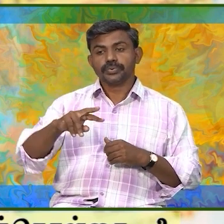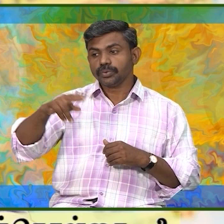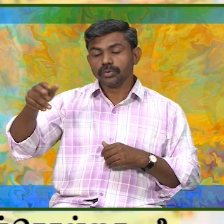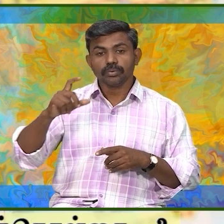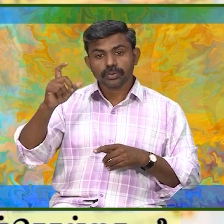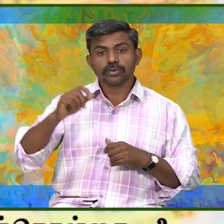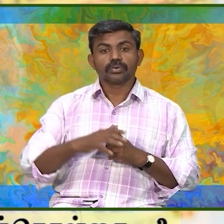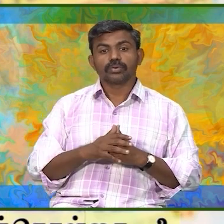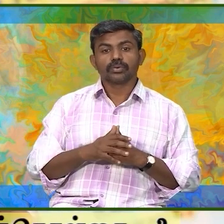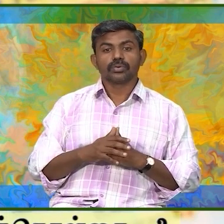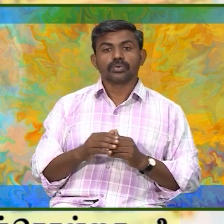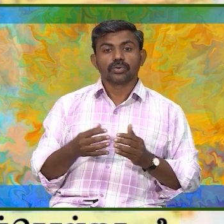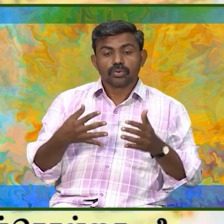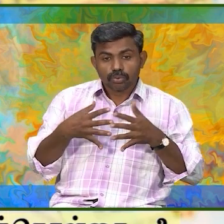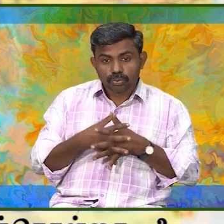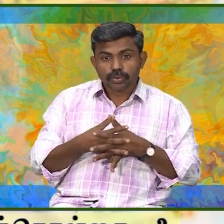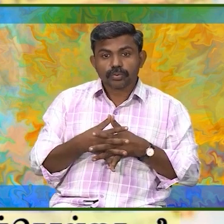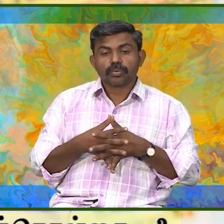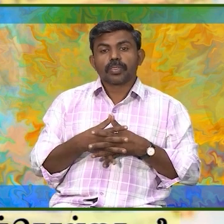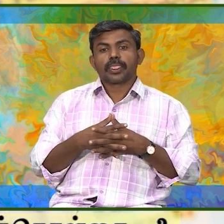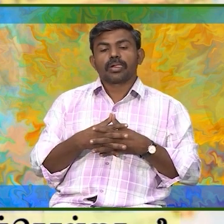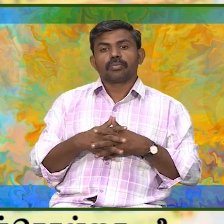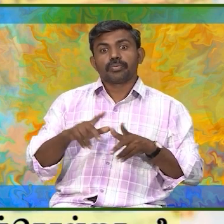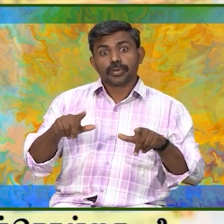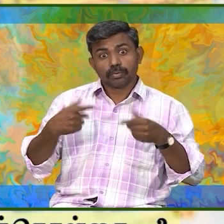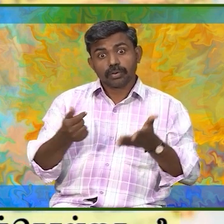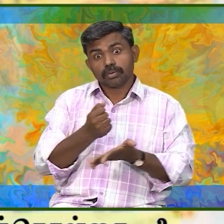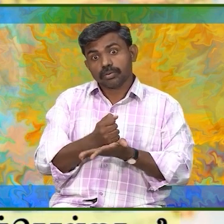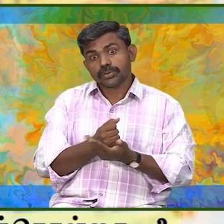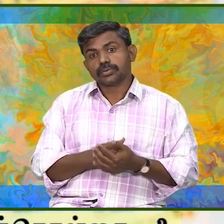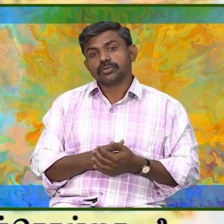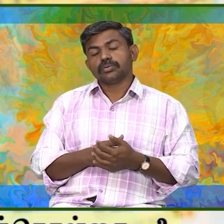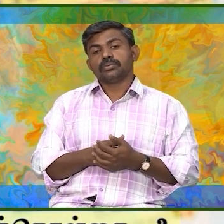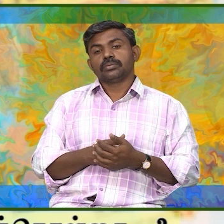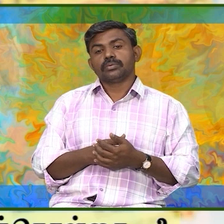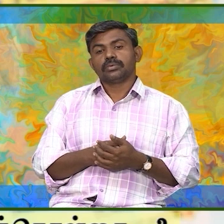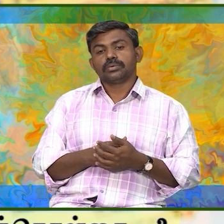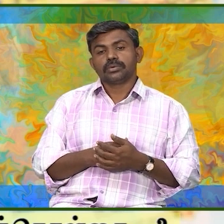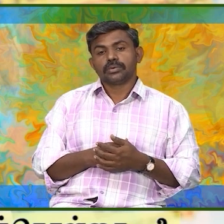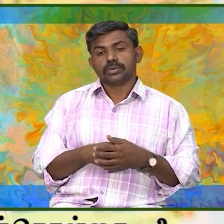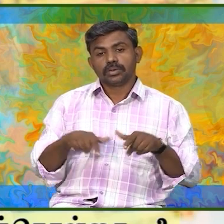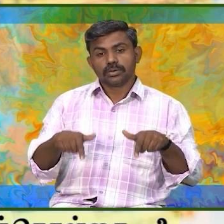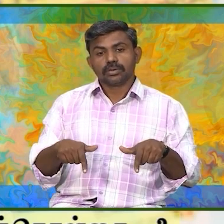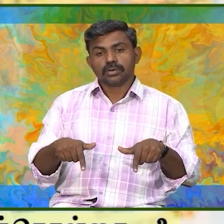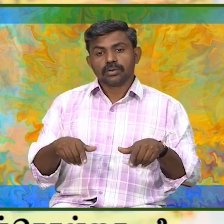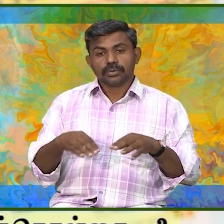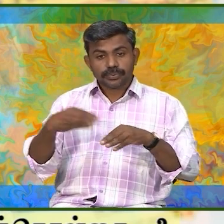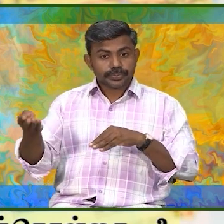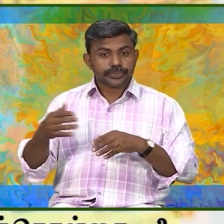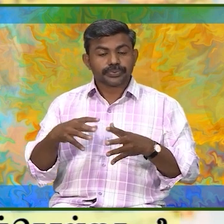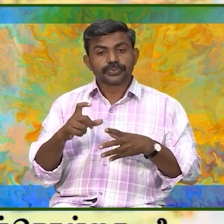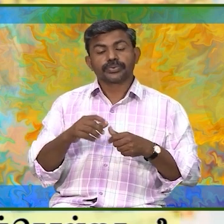பக்கத்து நாடுகளுடைய ஒருங்கிணைப்பு மிகவும் அவசியமாக தேவைப்படுகிறது. அதனால தான் இந்தியா இந்த அண்டை